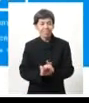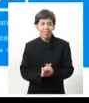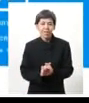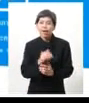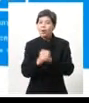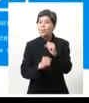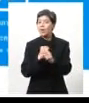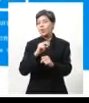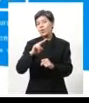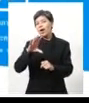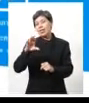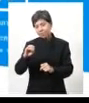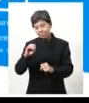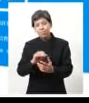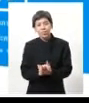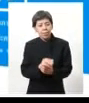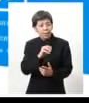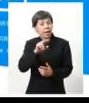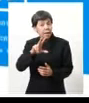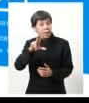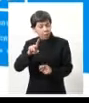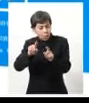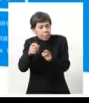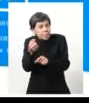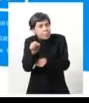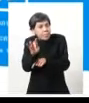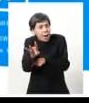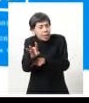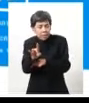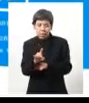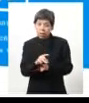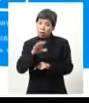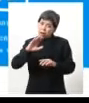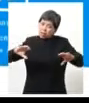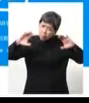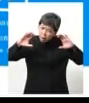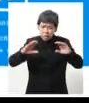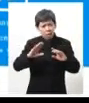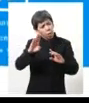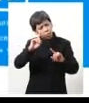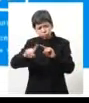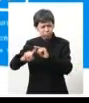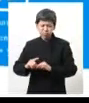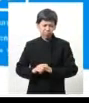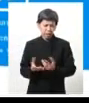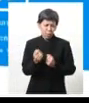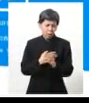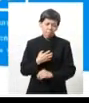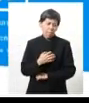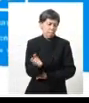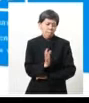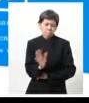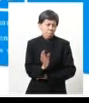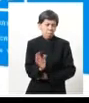ชีวิตคนพิการพุทธศักราช2550มาตรา35วงเล็บ18กรณีที่หน่วยงานของรัฐและสถานประกอบการไม่ประสงค์